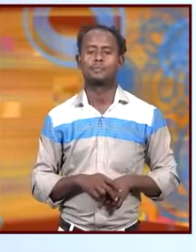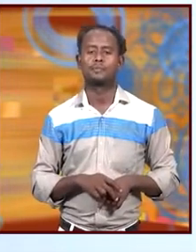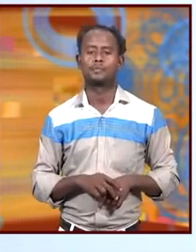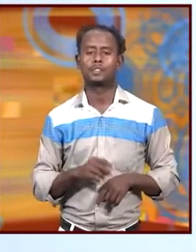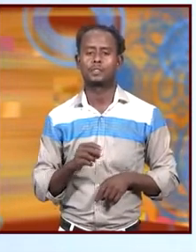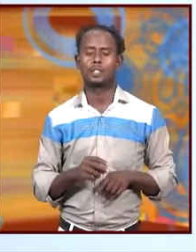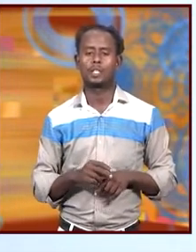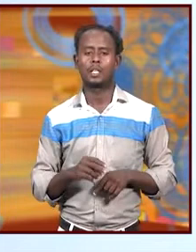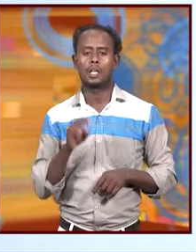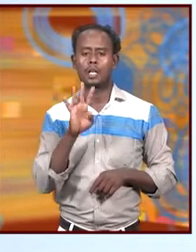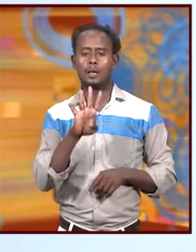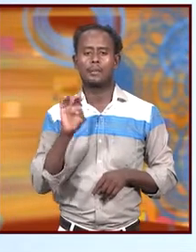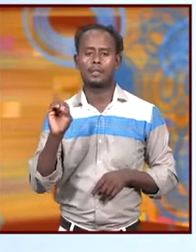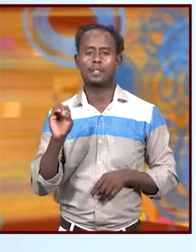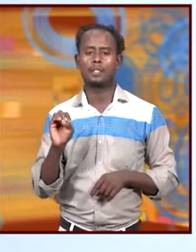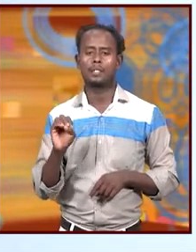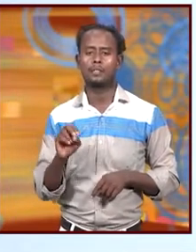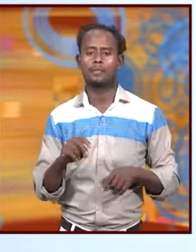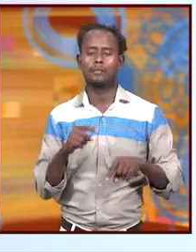இஸ் ஈக்குவல் டு